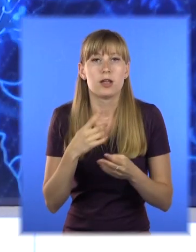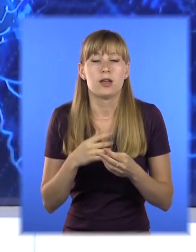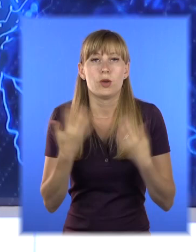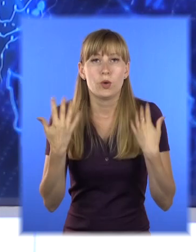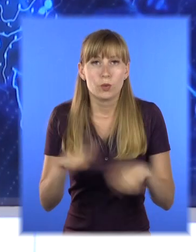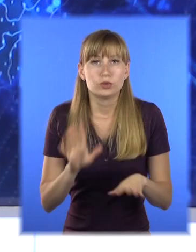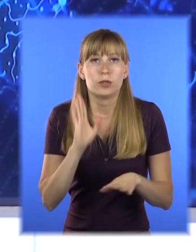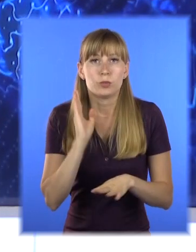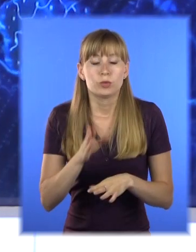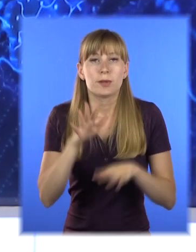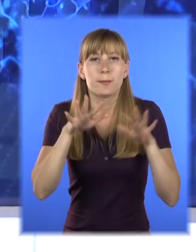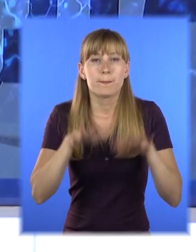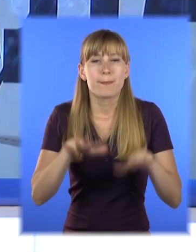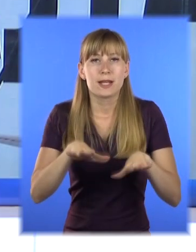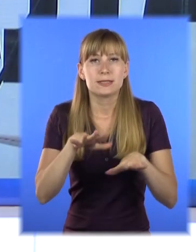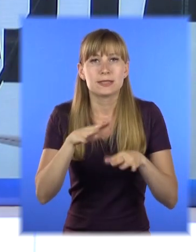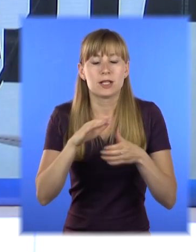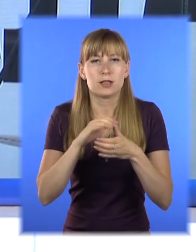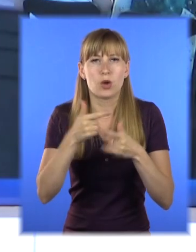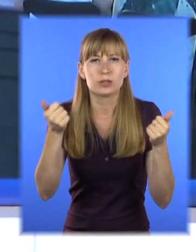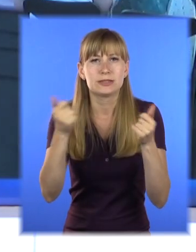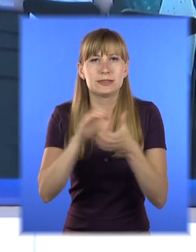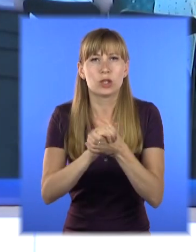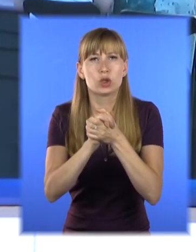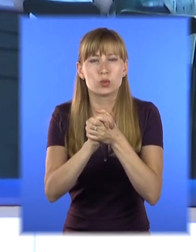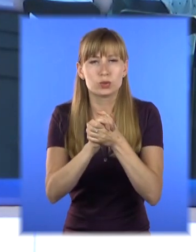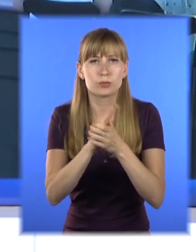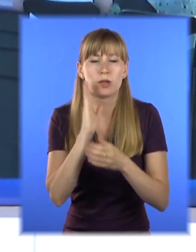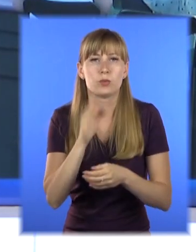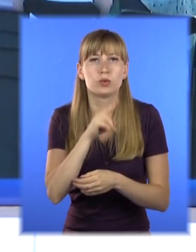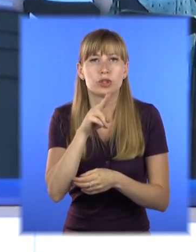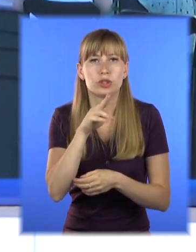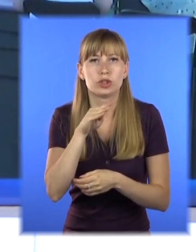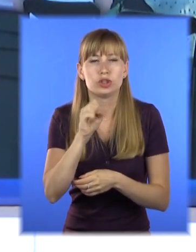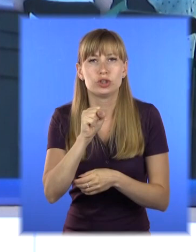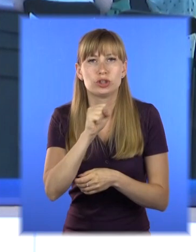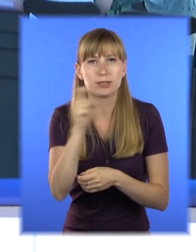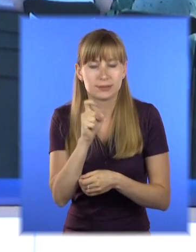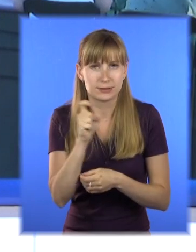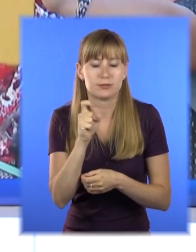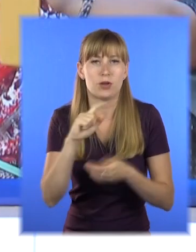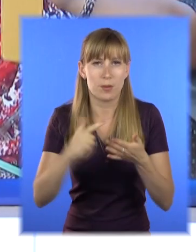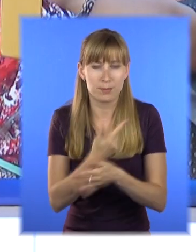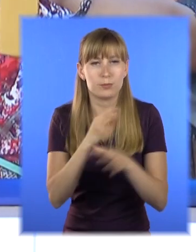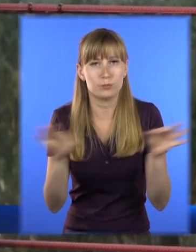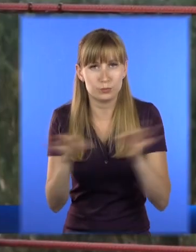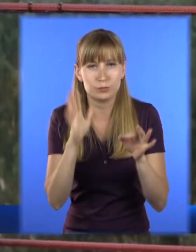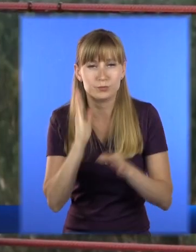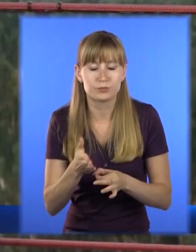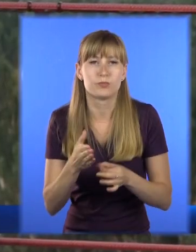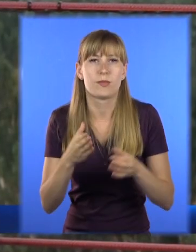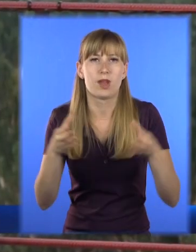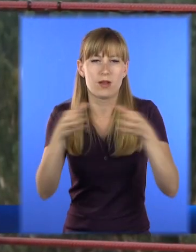Третє за літо, 6 липня, пройде чергова джазова вечірка на даху готелю «Дружба». Виступатиме колаборація гурту